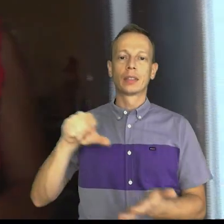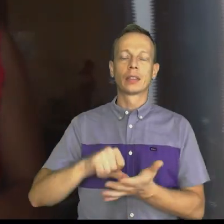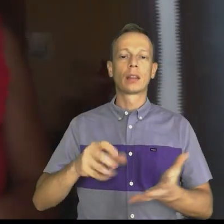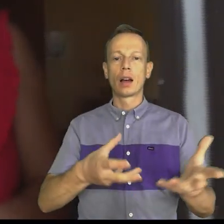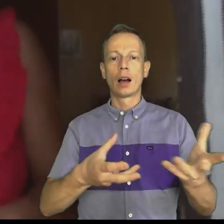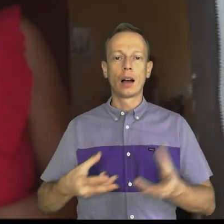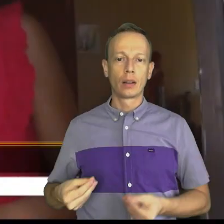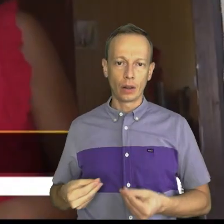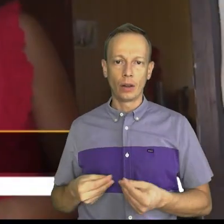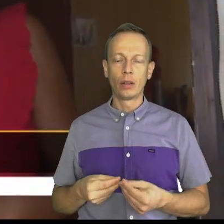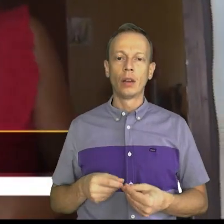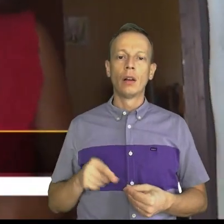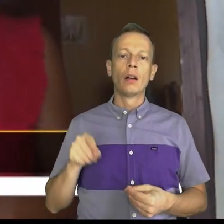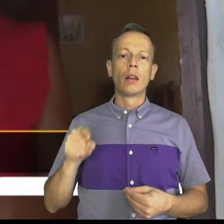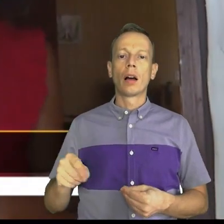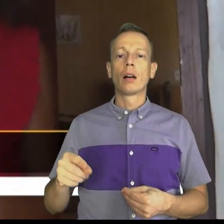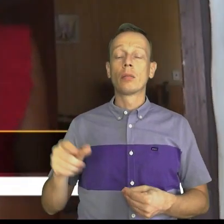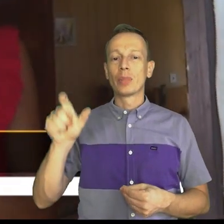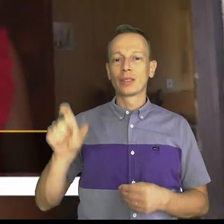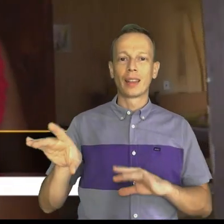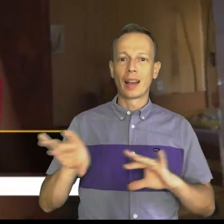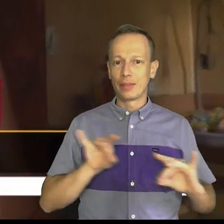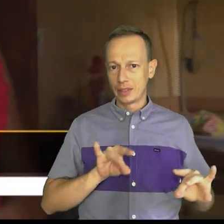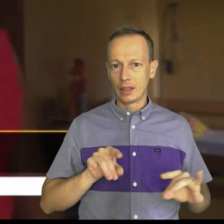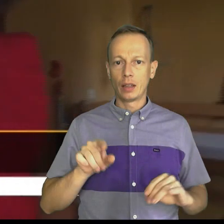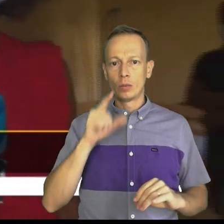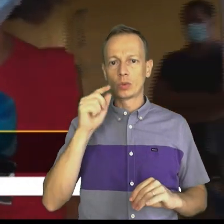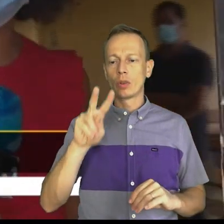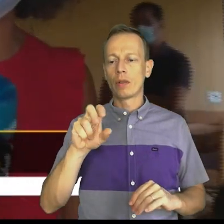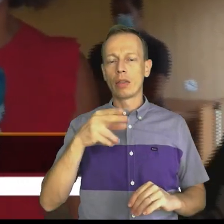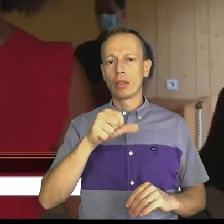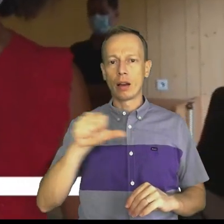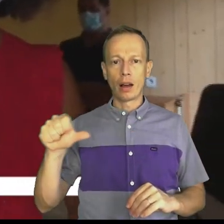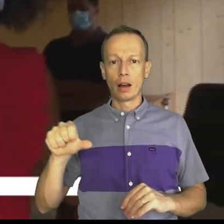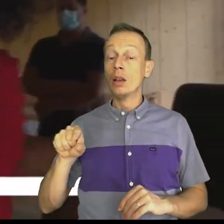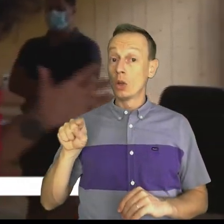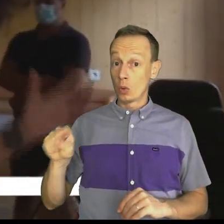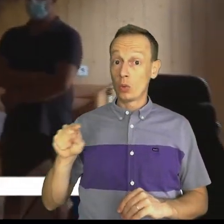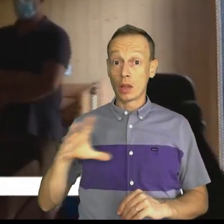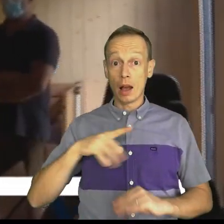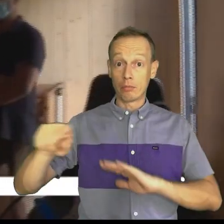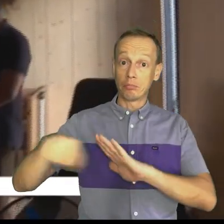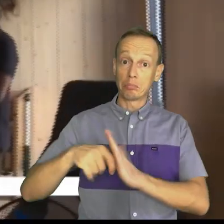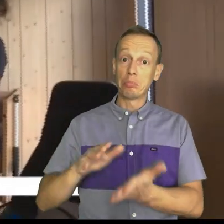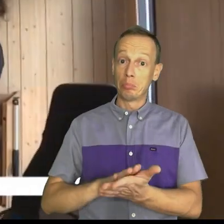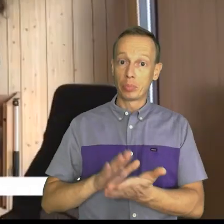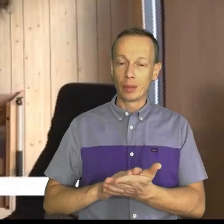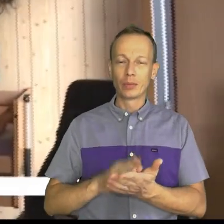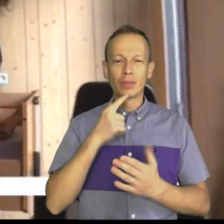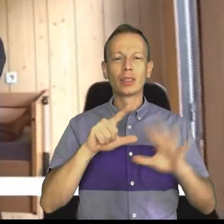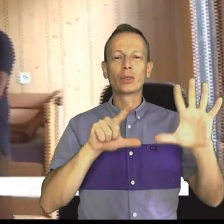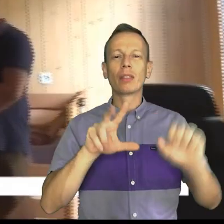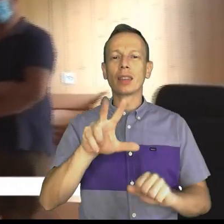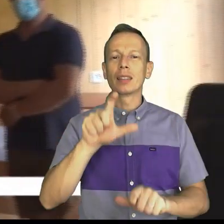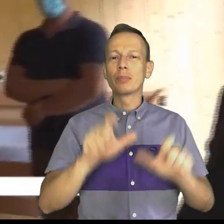Bienvenue Chiquita, nous sommes au centre d'accueil des cœurs, où nous allons recevoir notre invité, Cyril Van A, qui actuellement est bénéficiaire de cette